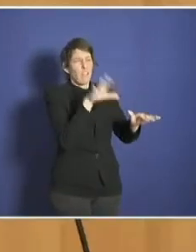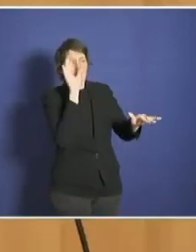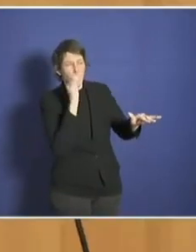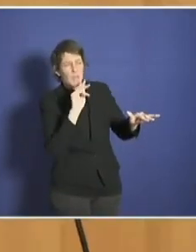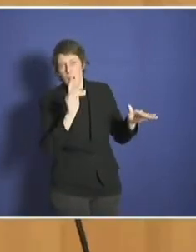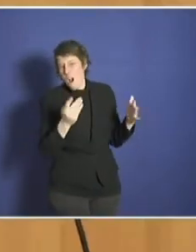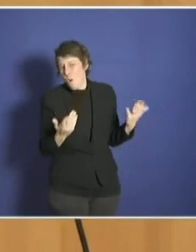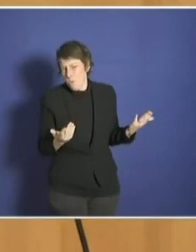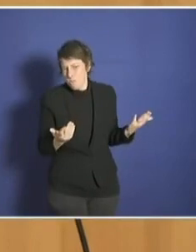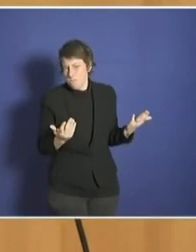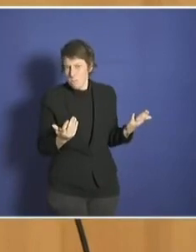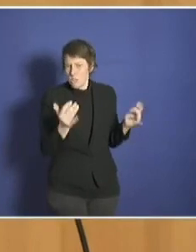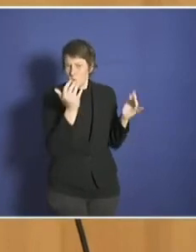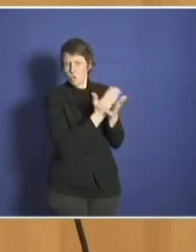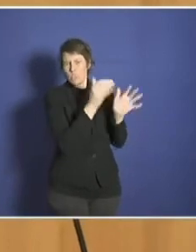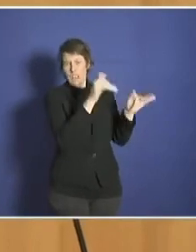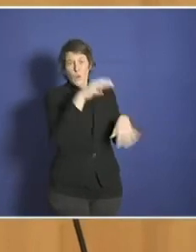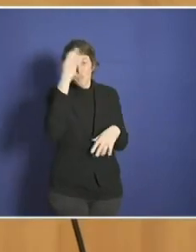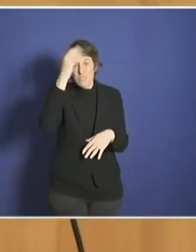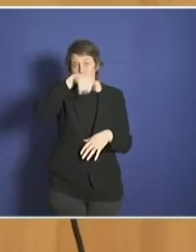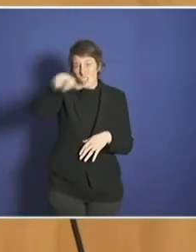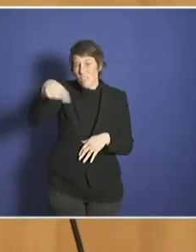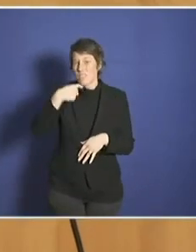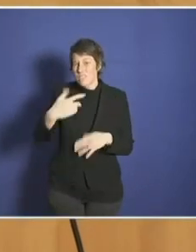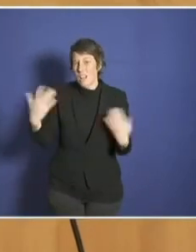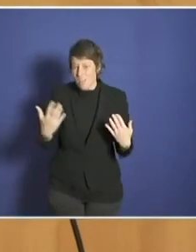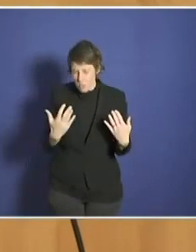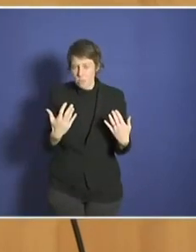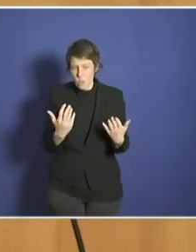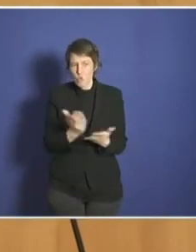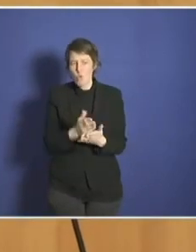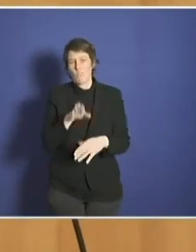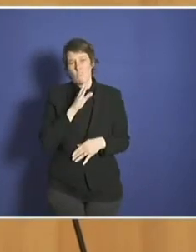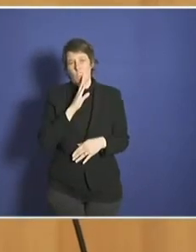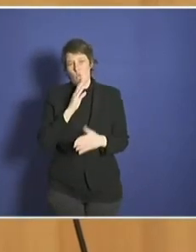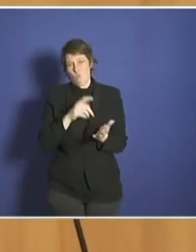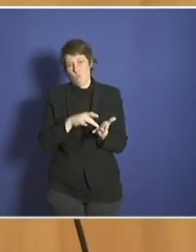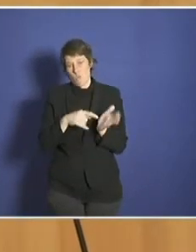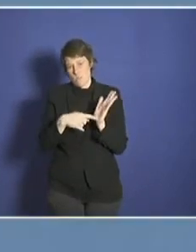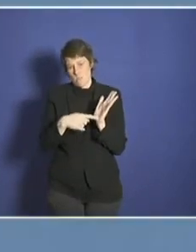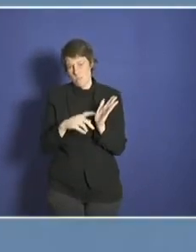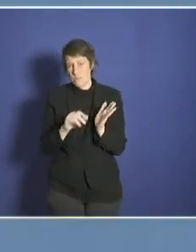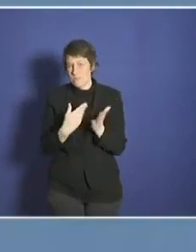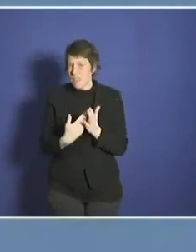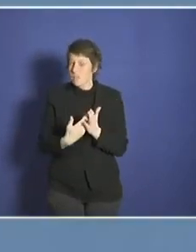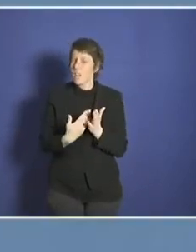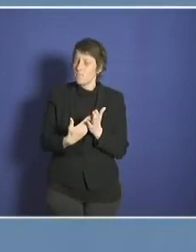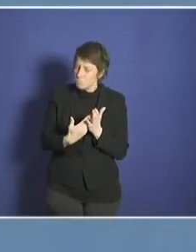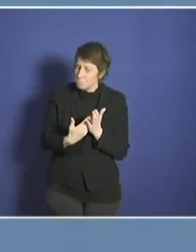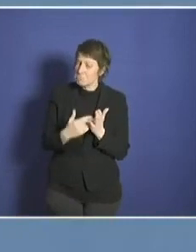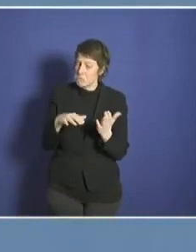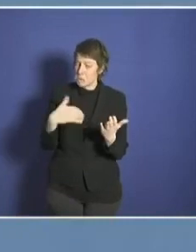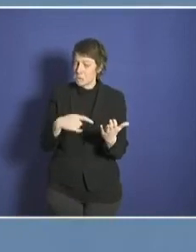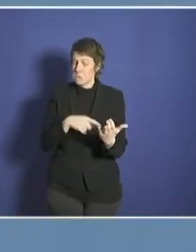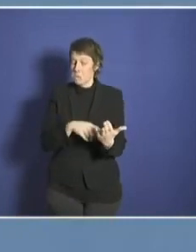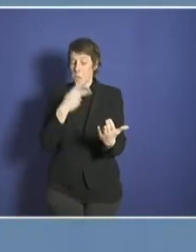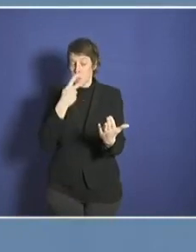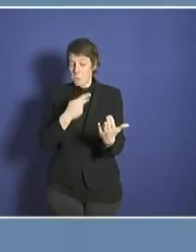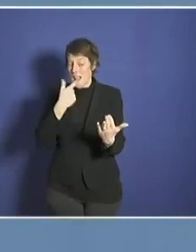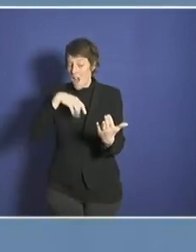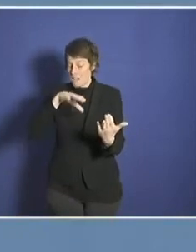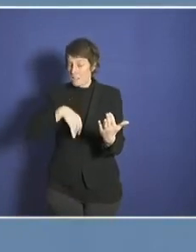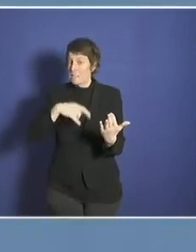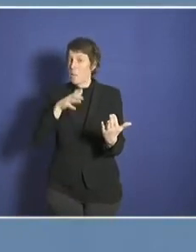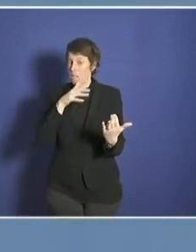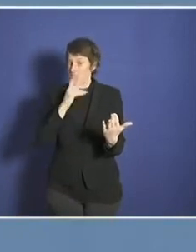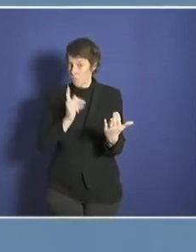was Wissenschaftler dazu sagen, darin ein neues und sehr ernstzunehmendes